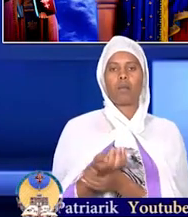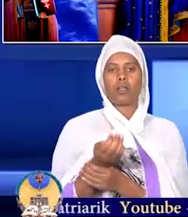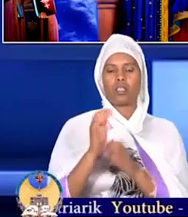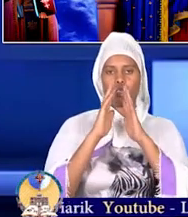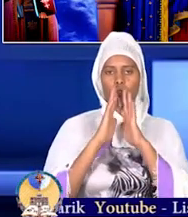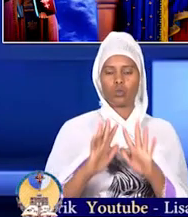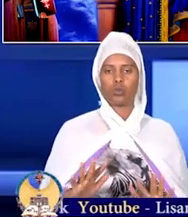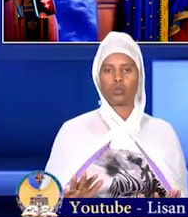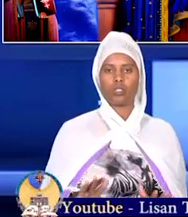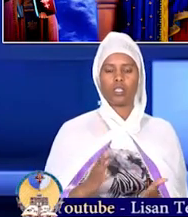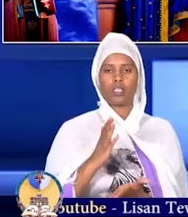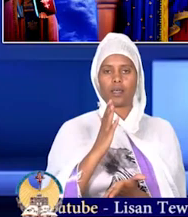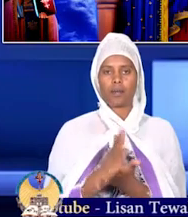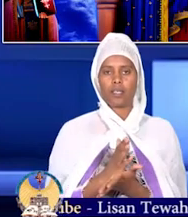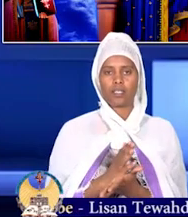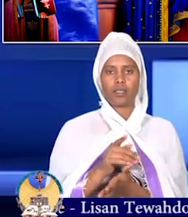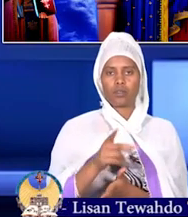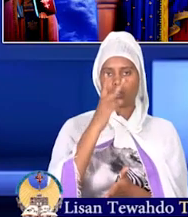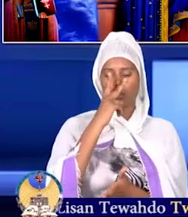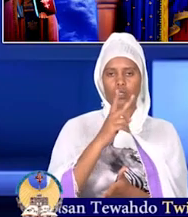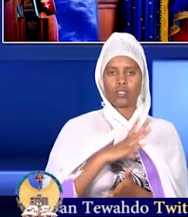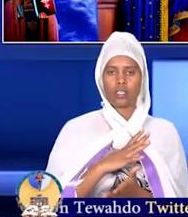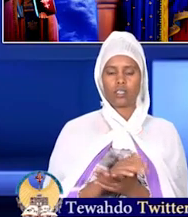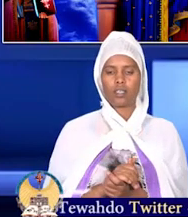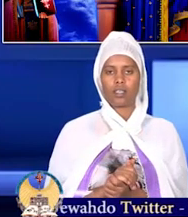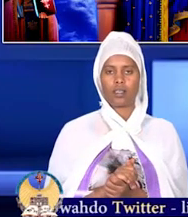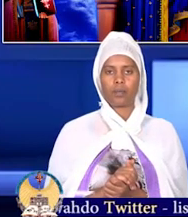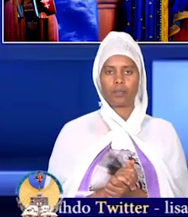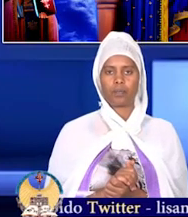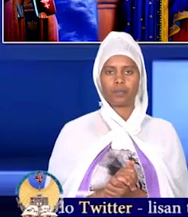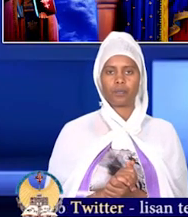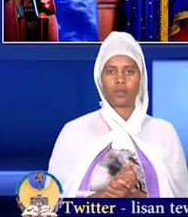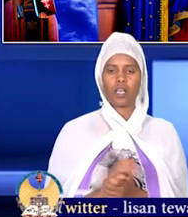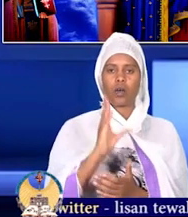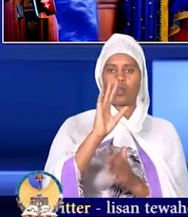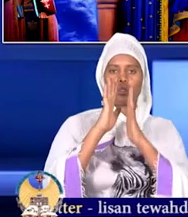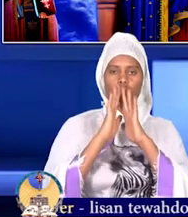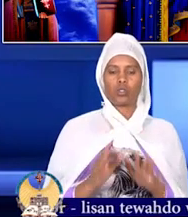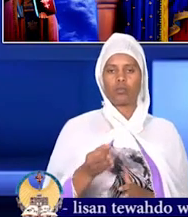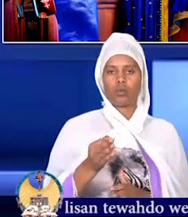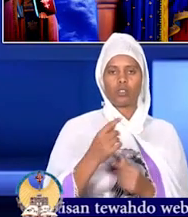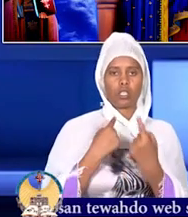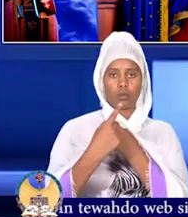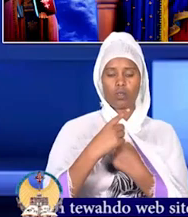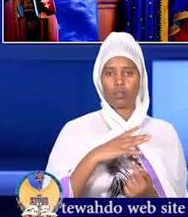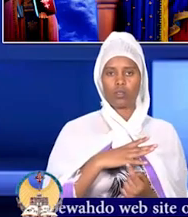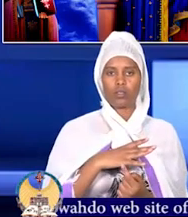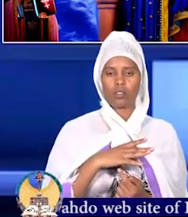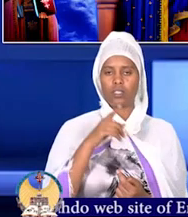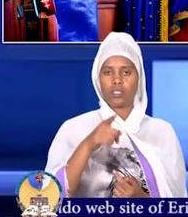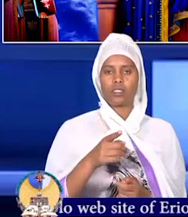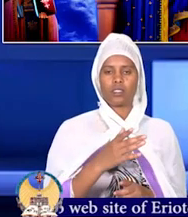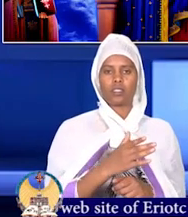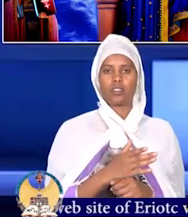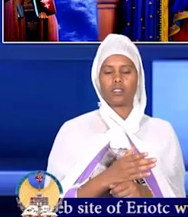داتا املادنات قدسان بحكي أبزغن ردوه زيقب أنا هاريا قدس بأولوس قليتس